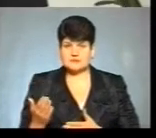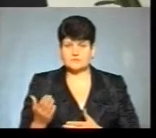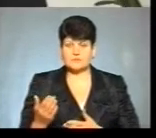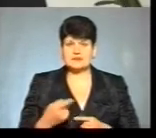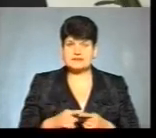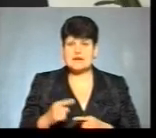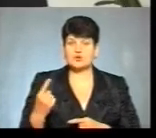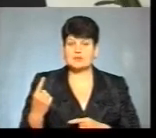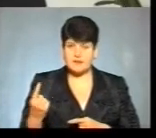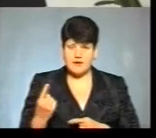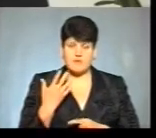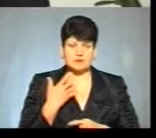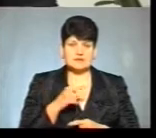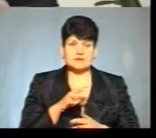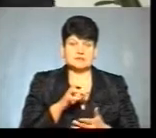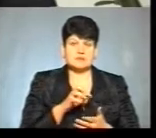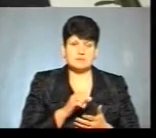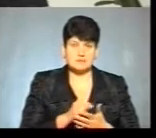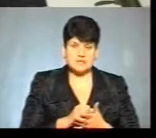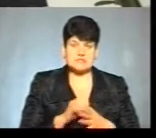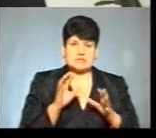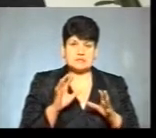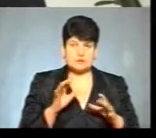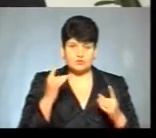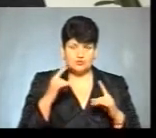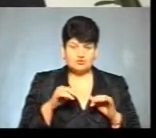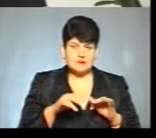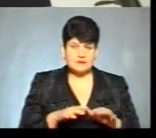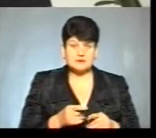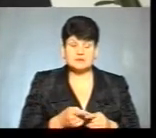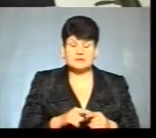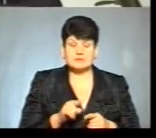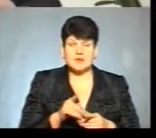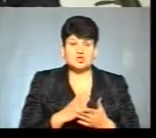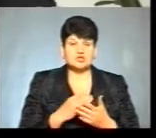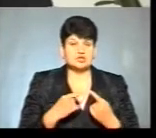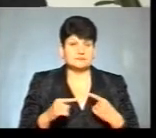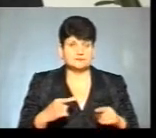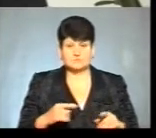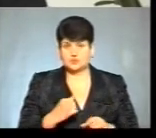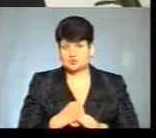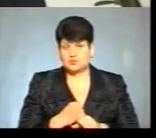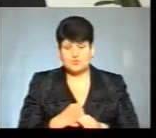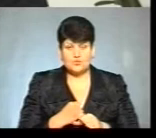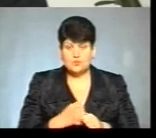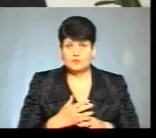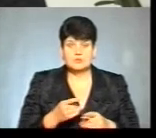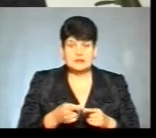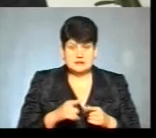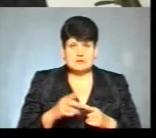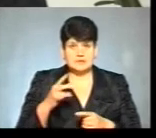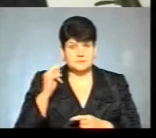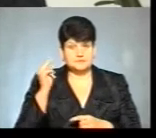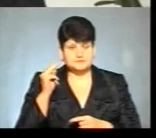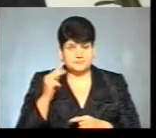Це є одне. А коли ти вже займаєшся такою законотворчою діяльністю, так? Ти стикаєшся зовсім з іншою роботою, так? І тобі треба це опанувати. От